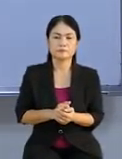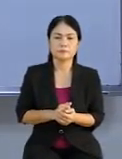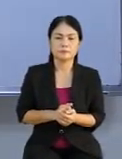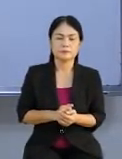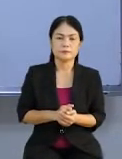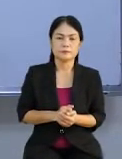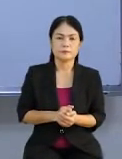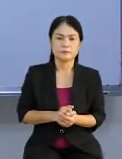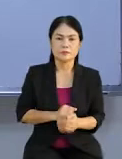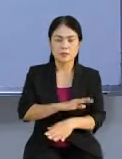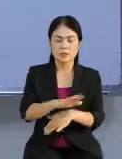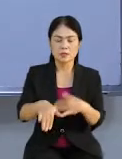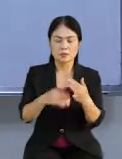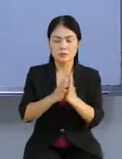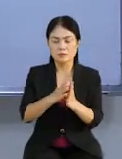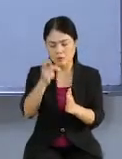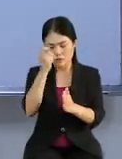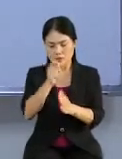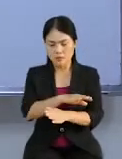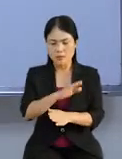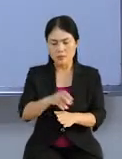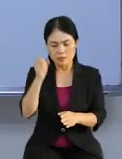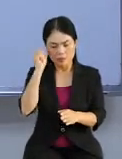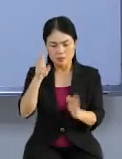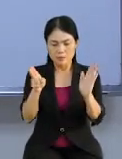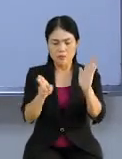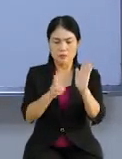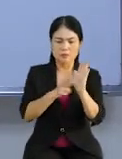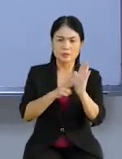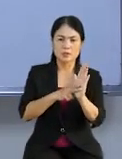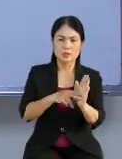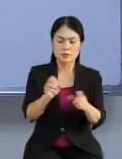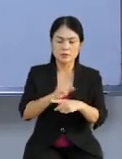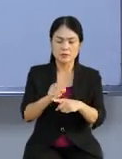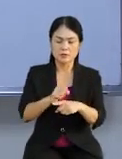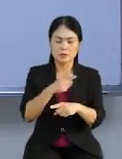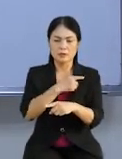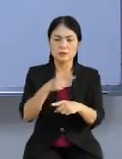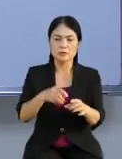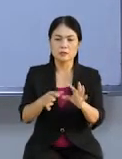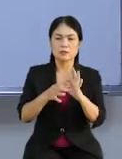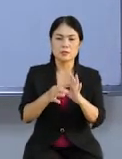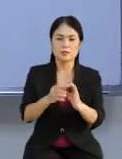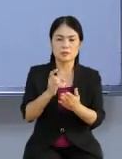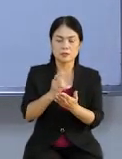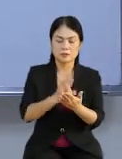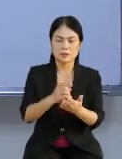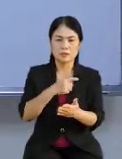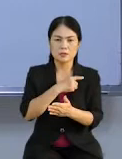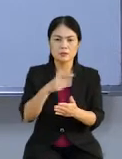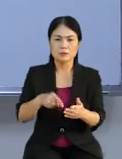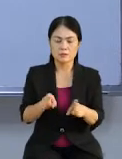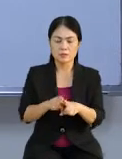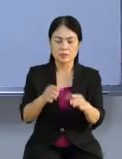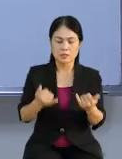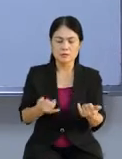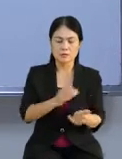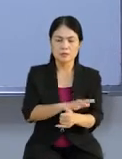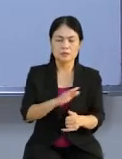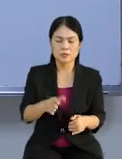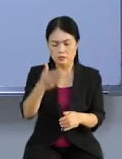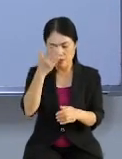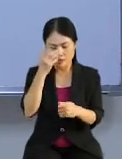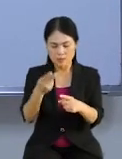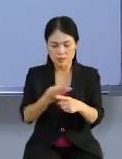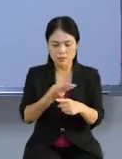bà ở con lục lục cách hạ bọn học nghĩa bàn vô cho bà hàm pi lùm hạt bà dương há để tông cho mùi năng mê riêng bà dương vì chứ nếp bọn học nghĩa cũng